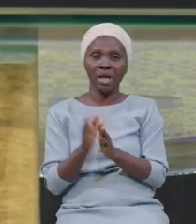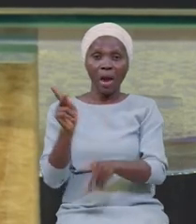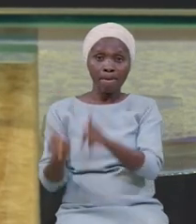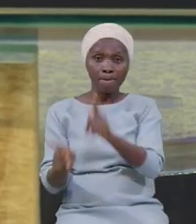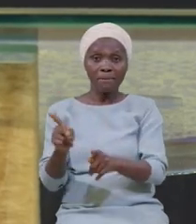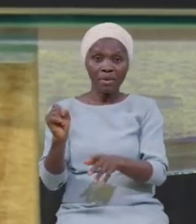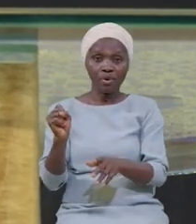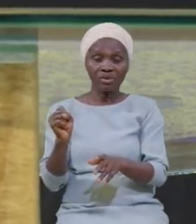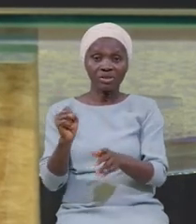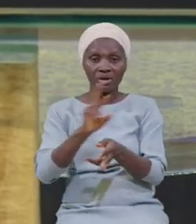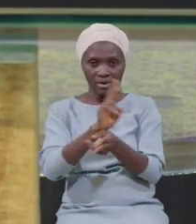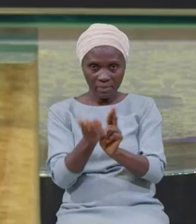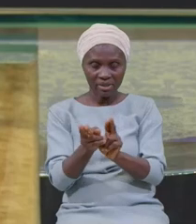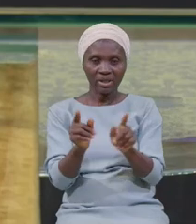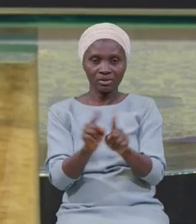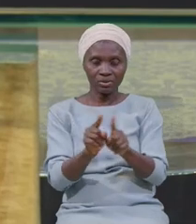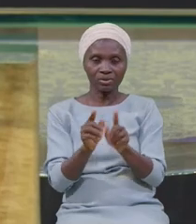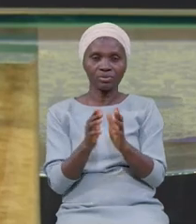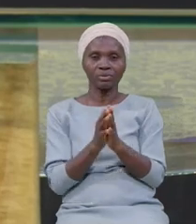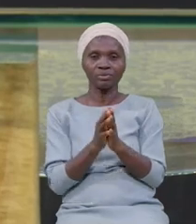La repentance du peuple.